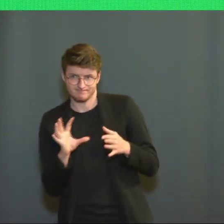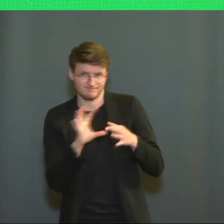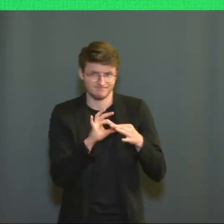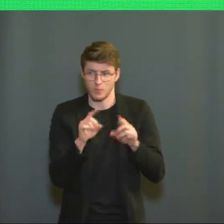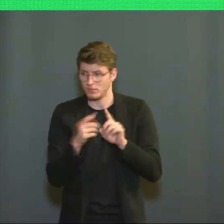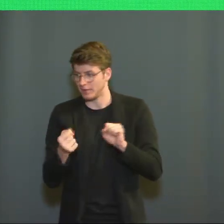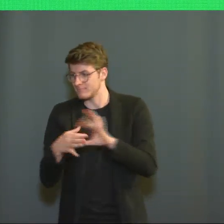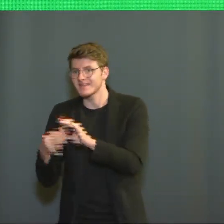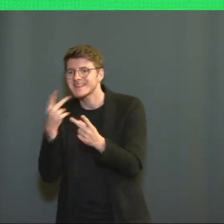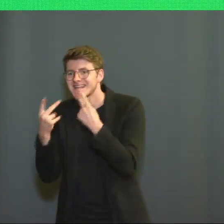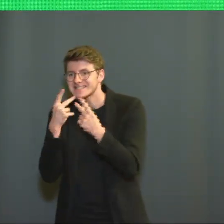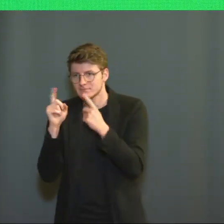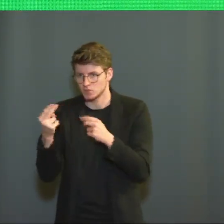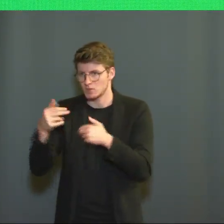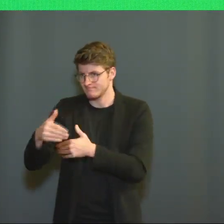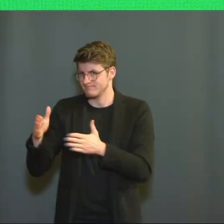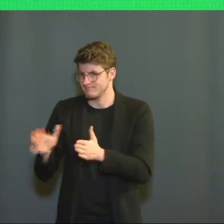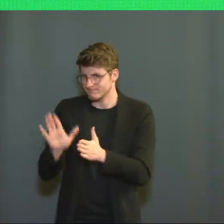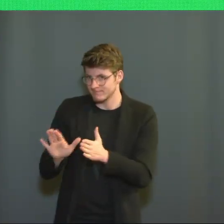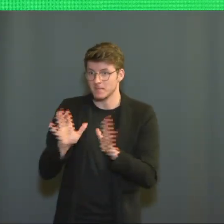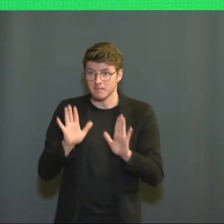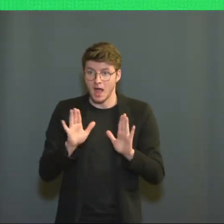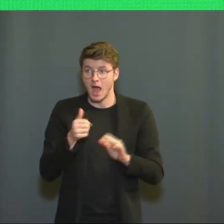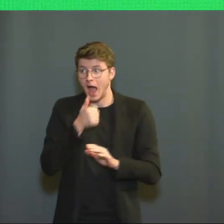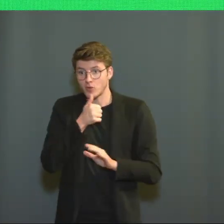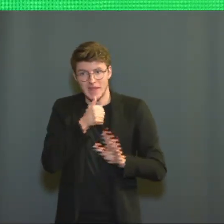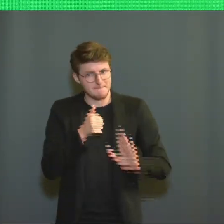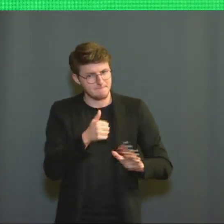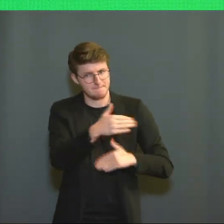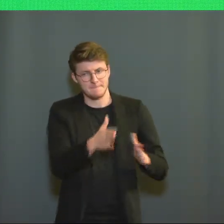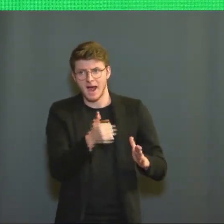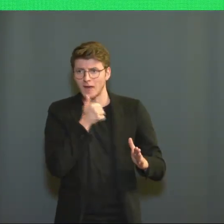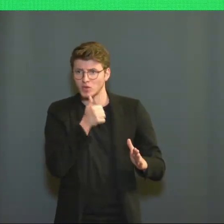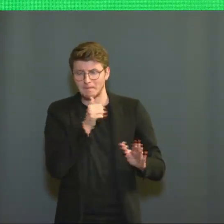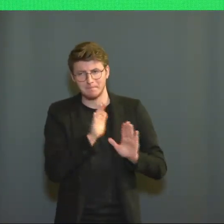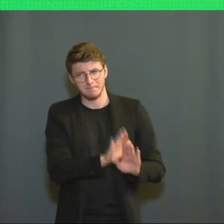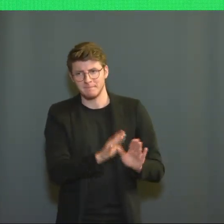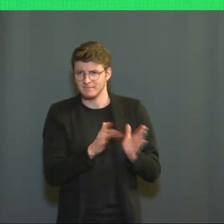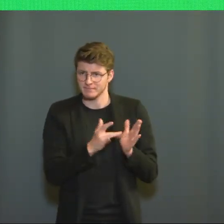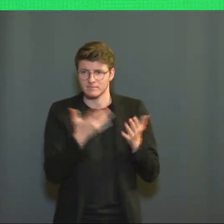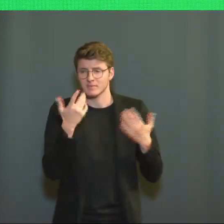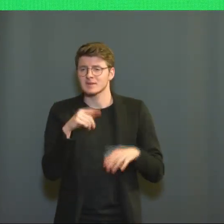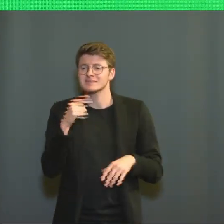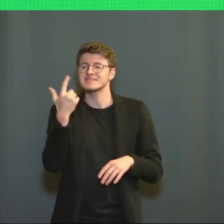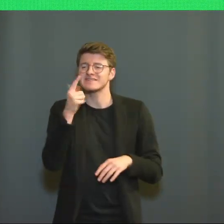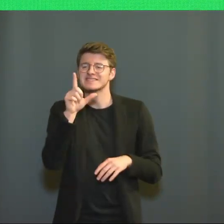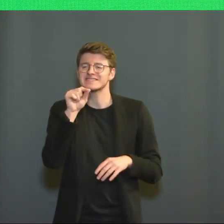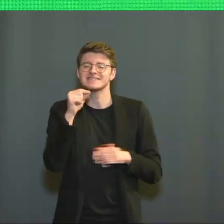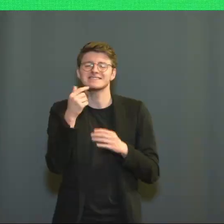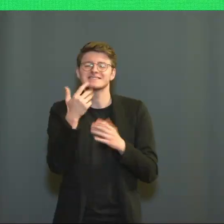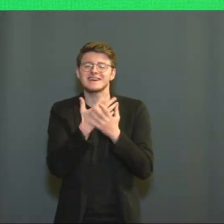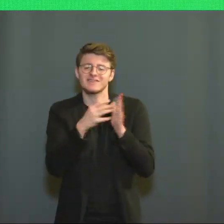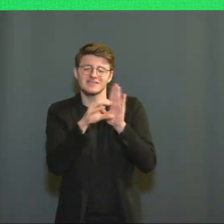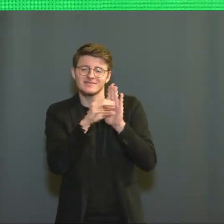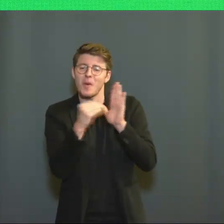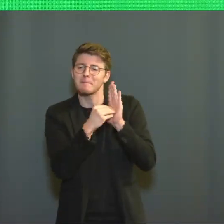we een gepseudonymiseerd systeem gaan maken. En vandaar dus die 17-cijferige code die daarvoor moet dienen. En waardoor